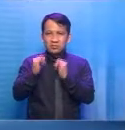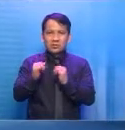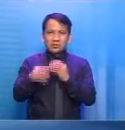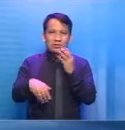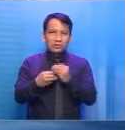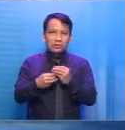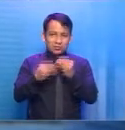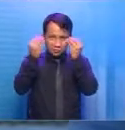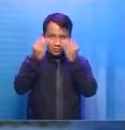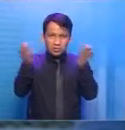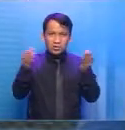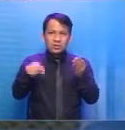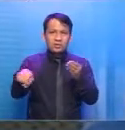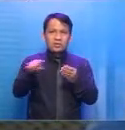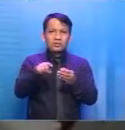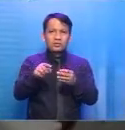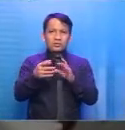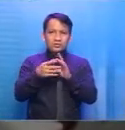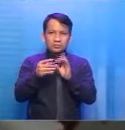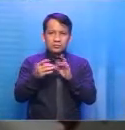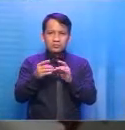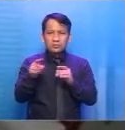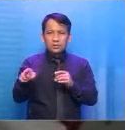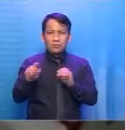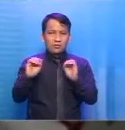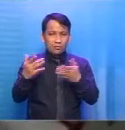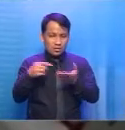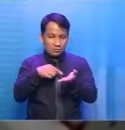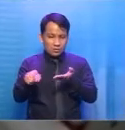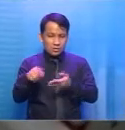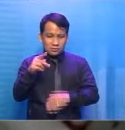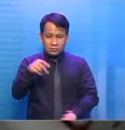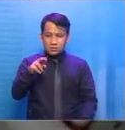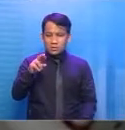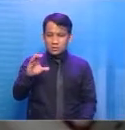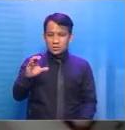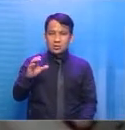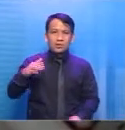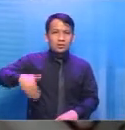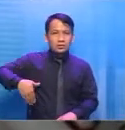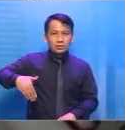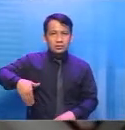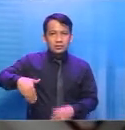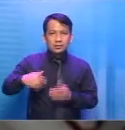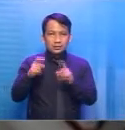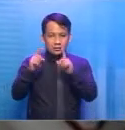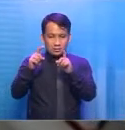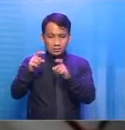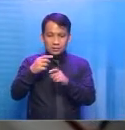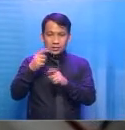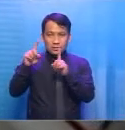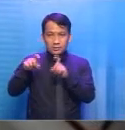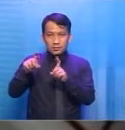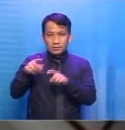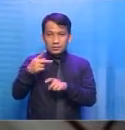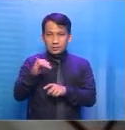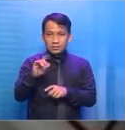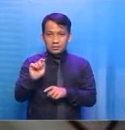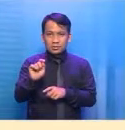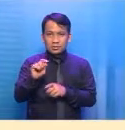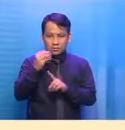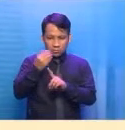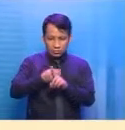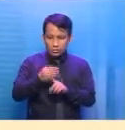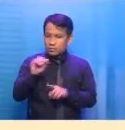ay magbibigay na lamang sila ng statement. Habang walang bayad ang PhilHealth sa PRC, na de-delay din ang pagbili ng test kits ng Red Cross.